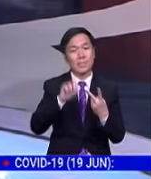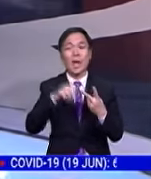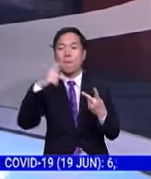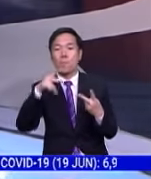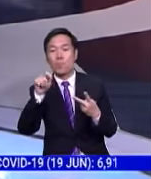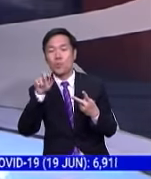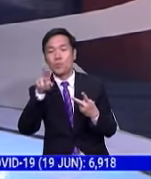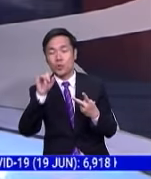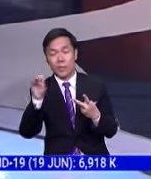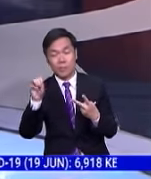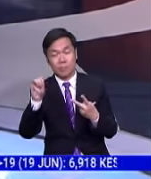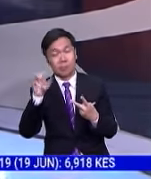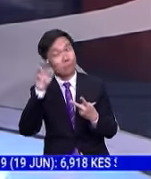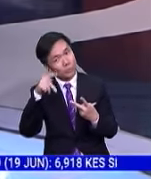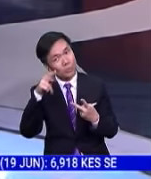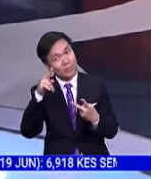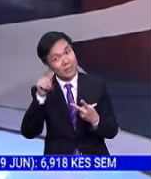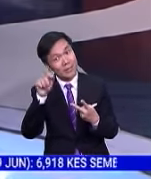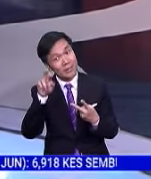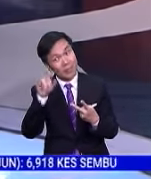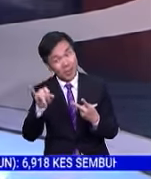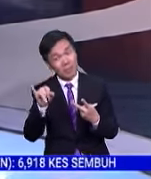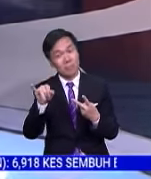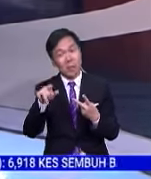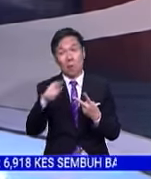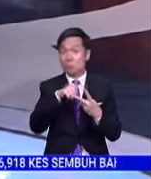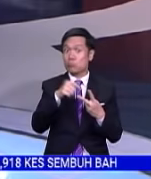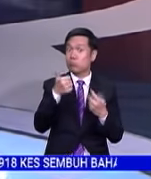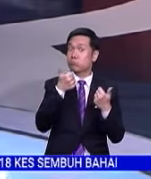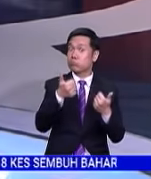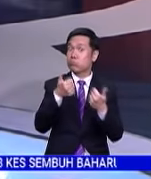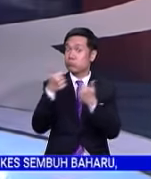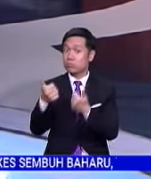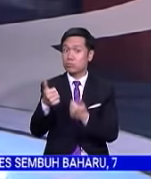Munajjah Azhar yang telah mempamerkan aksi cemerlang pada musim ini.